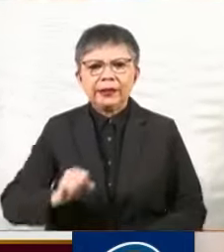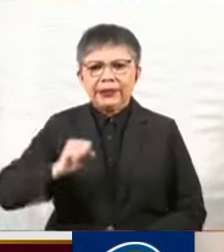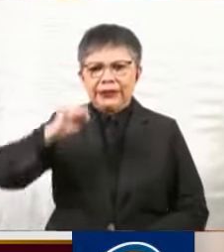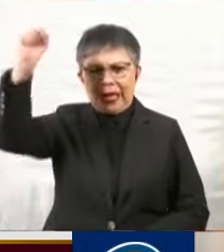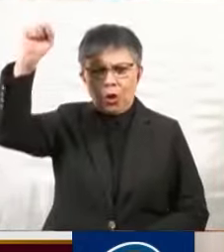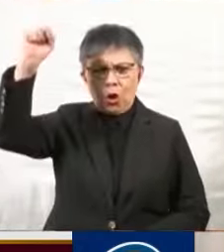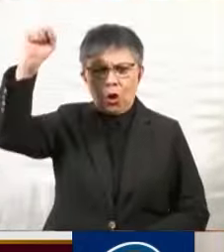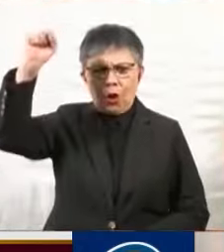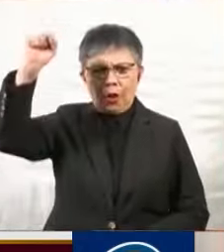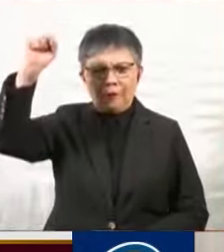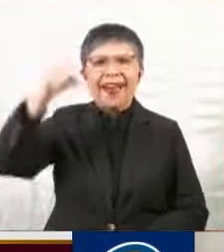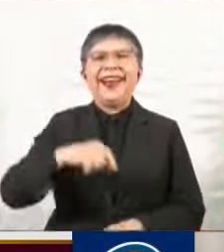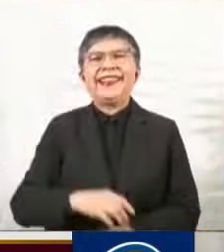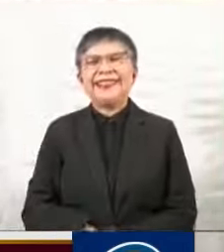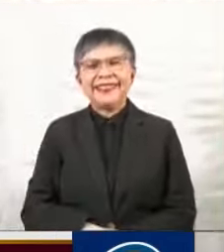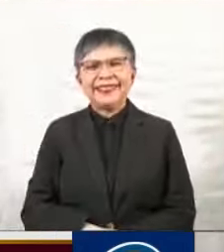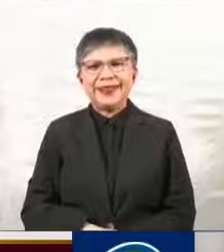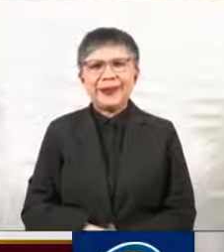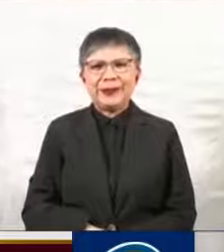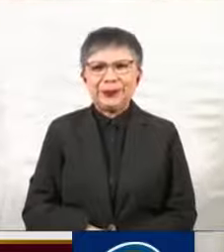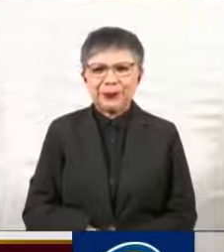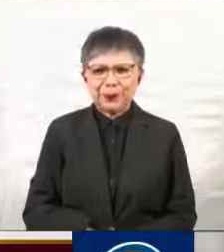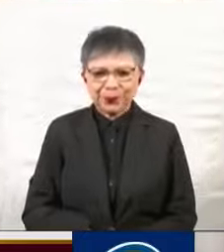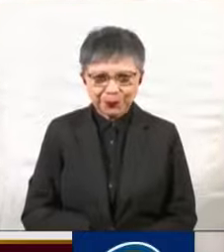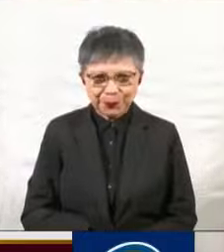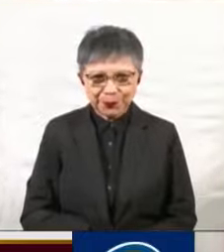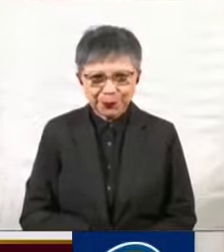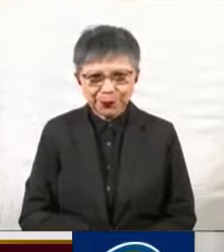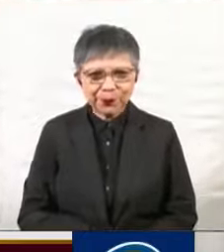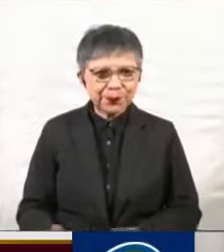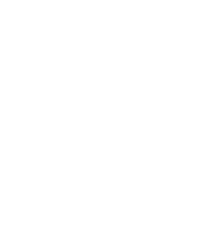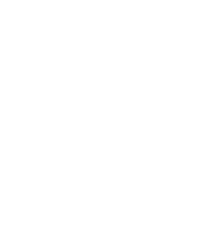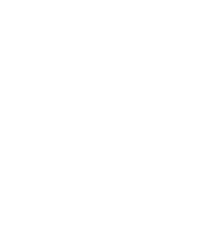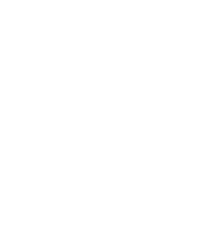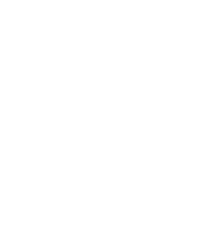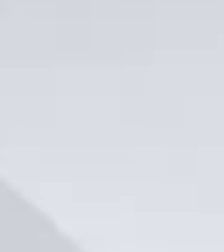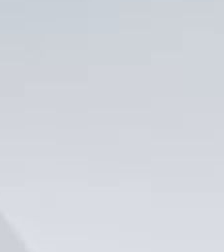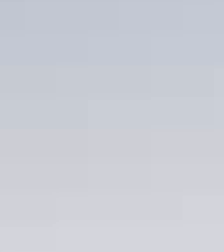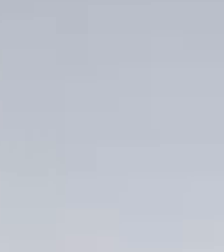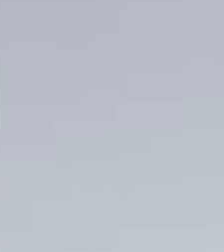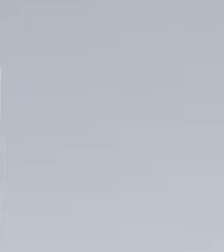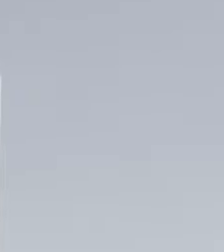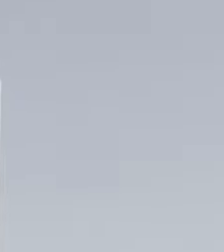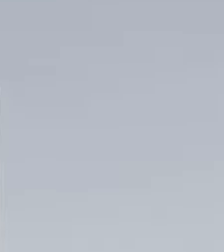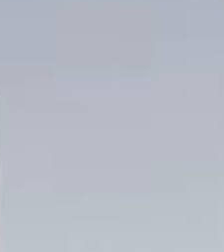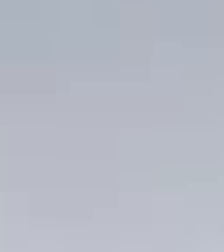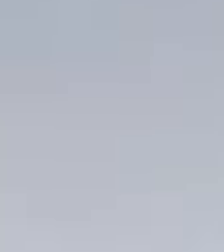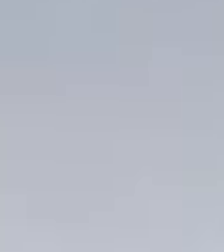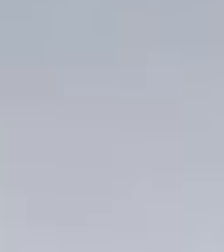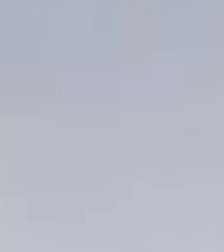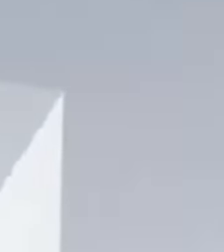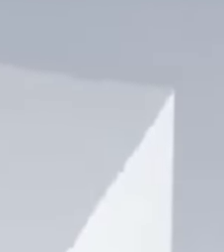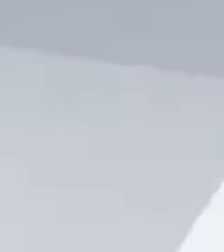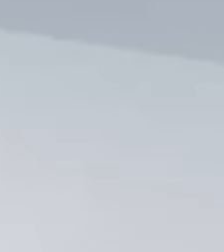menyala baik waktu habis waktu habis terima kasih Selanjutnya kami persilakan jelajahi cara baru mendapatkan